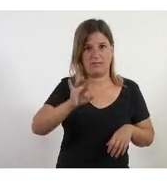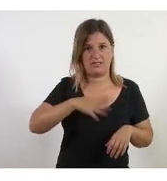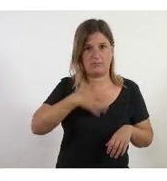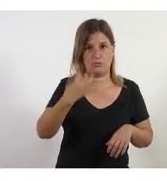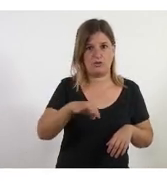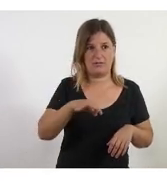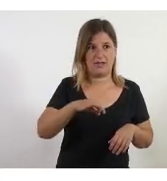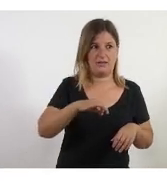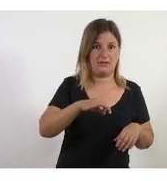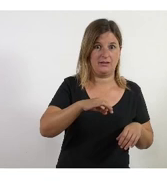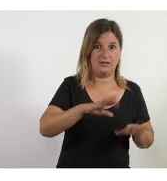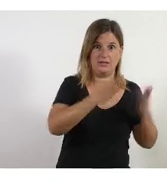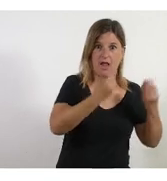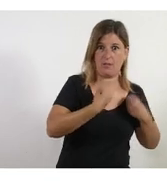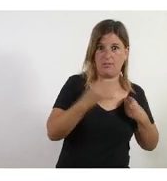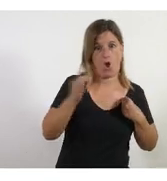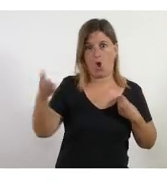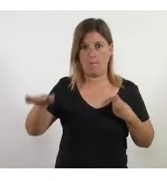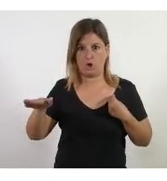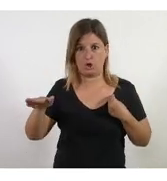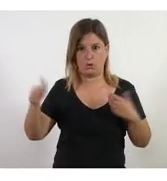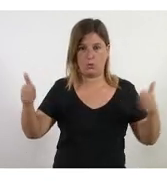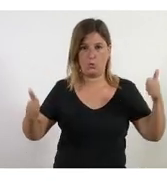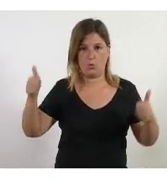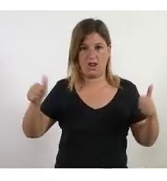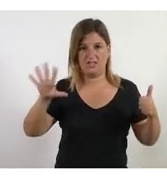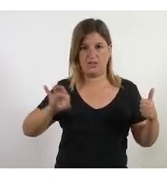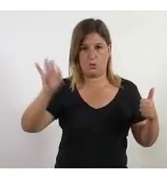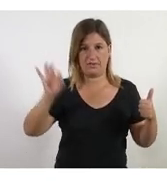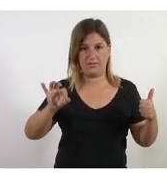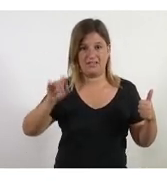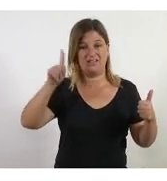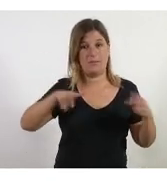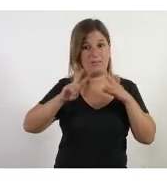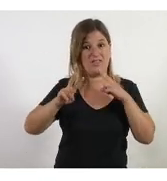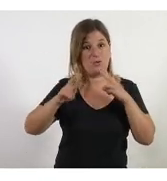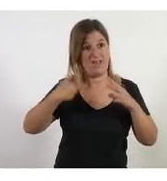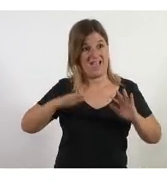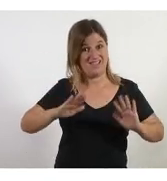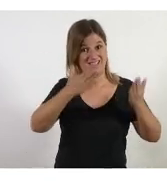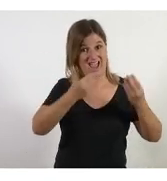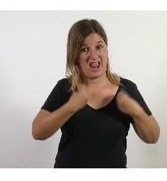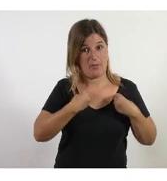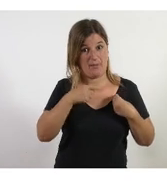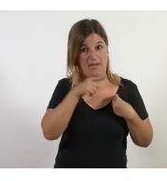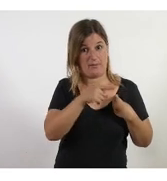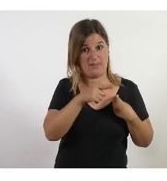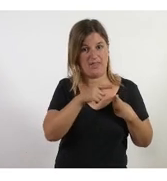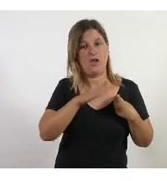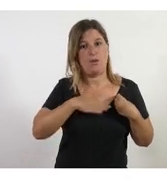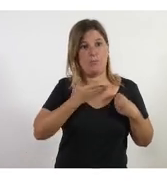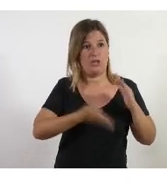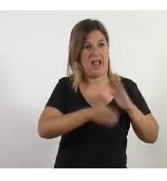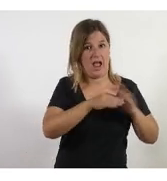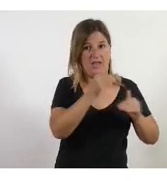o de morir-se. I a més et diuen que si surt de l'operació, bueno, que hi ha possibilitats de que tirin davant o de